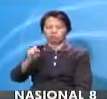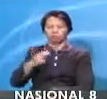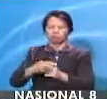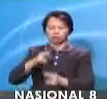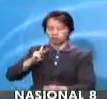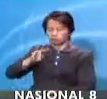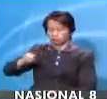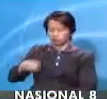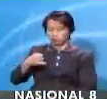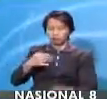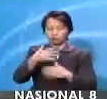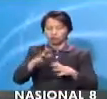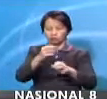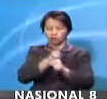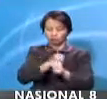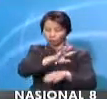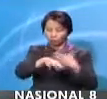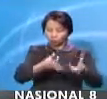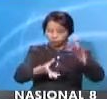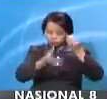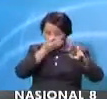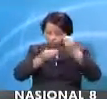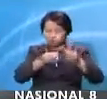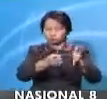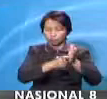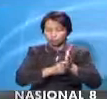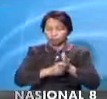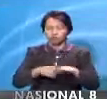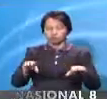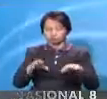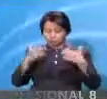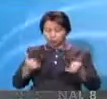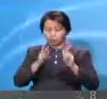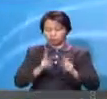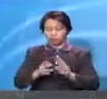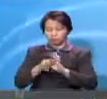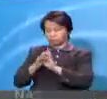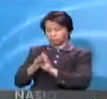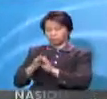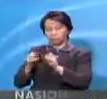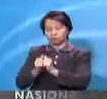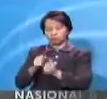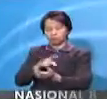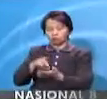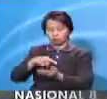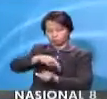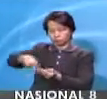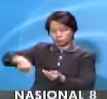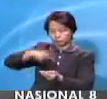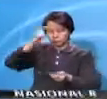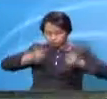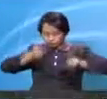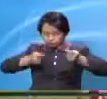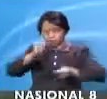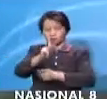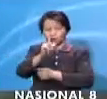Jamaludin Abu Bakar setelah mendapat segala maklumat diperlukan buat mase ini ph-nya bekerja rapat dengan pusat Rantau hal timbang